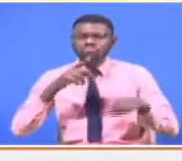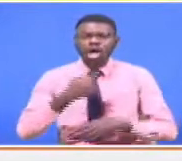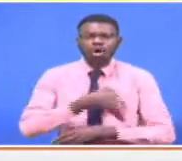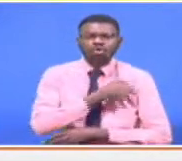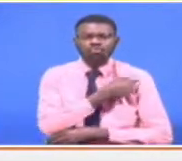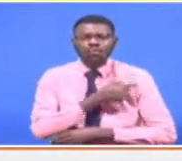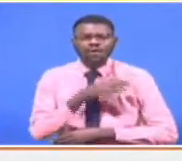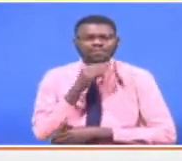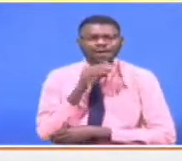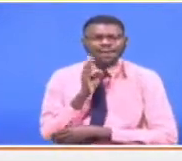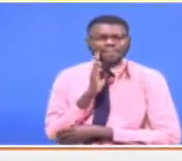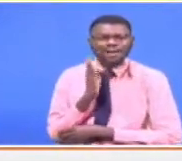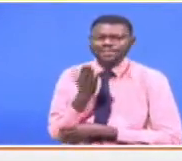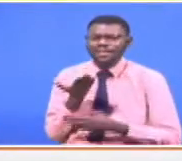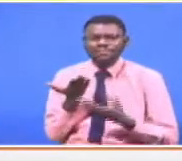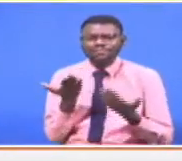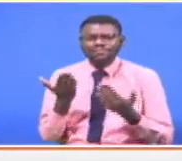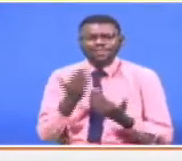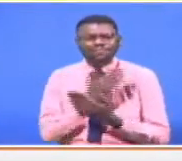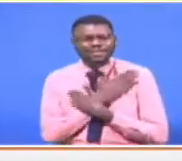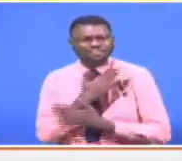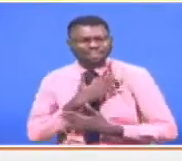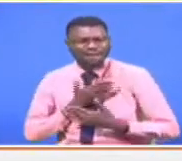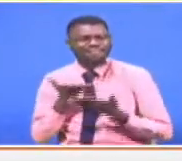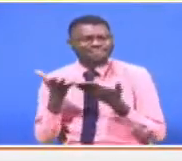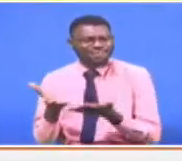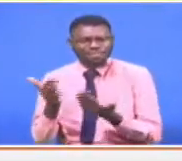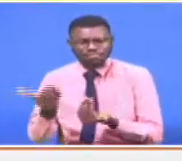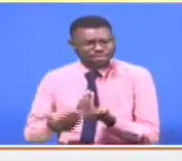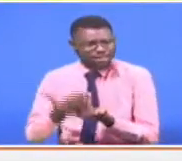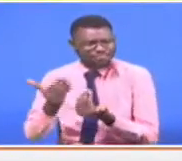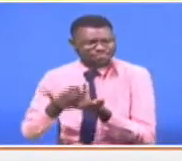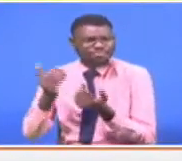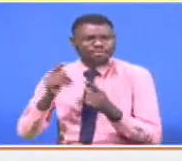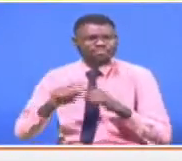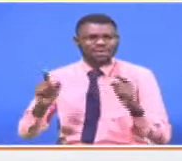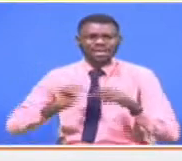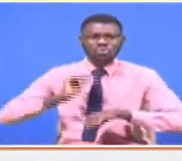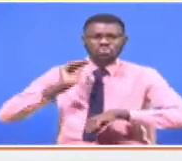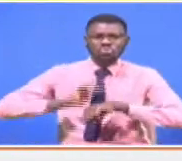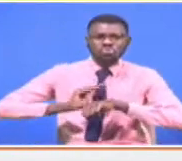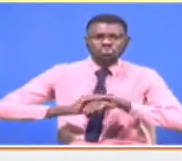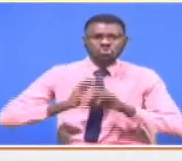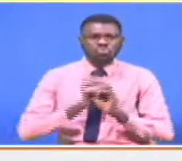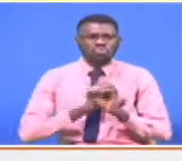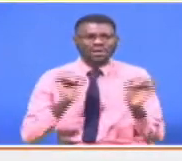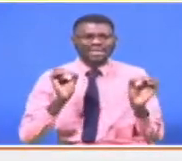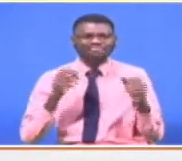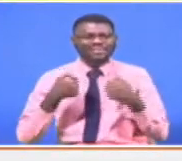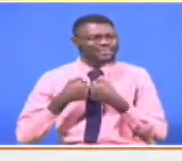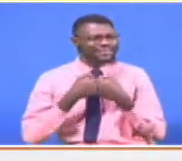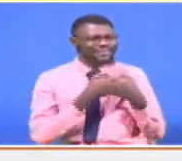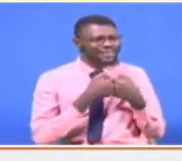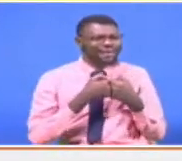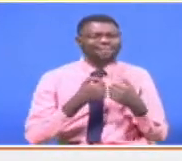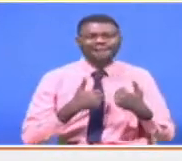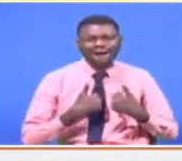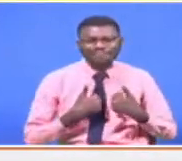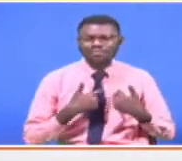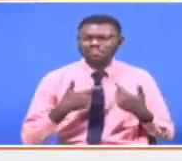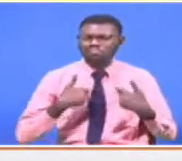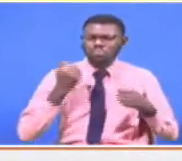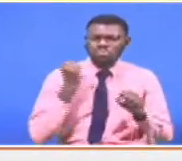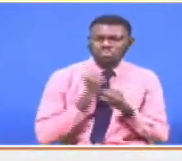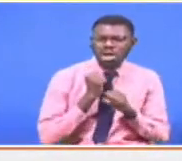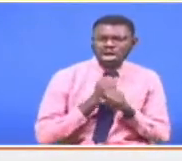na hata rafiki wangu wa karibu. So hospitali inapokuwa hivi kwangu sijafurahi, lakini kwa sababu ya ile changamoto inapitia, imebidi ni down tools kwa